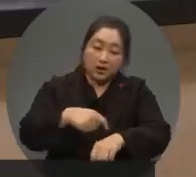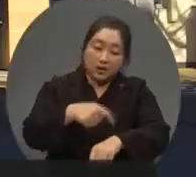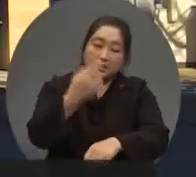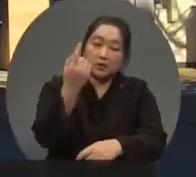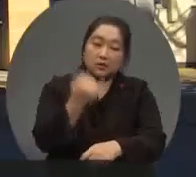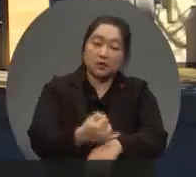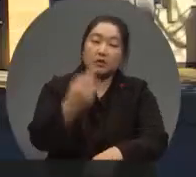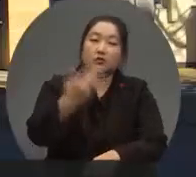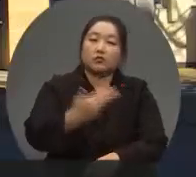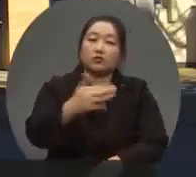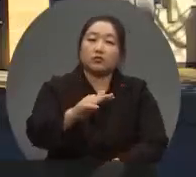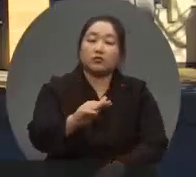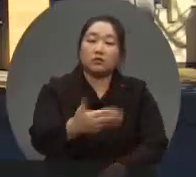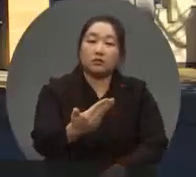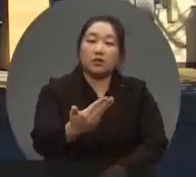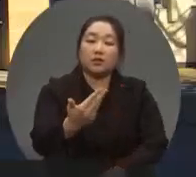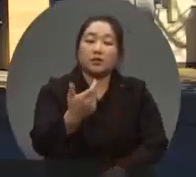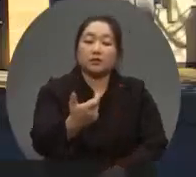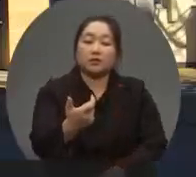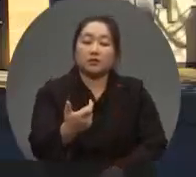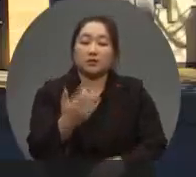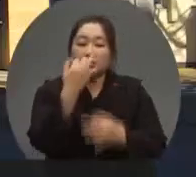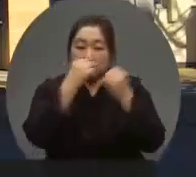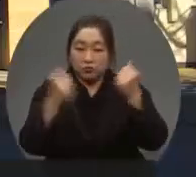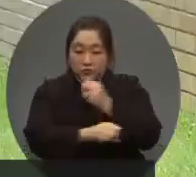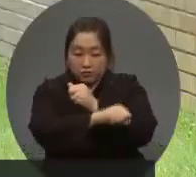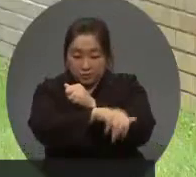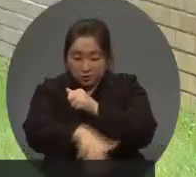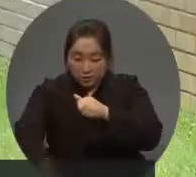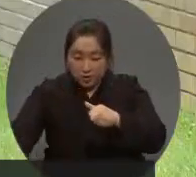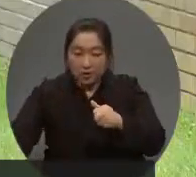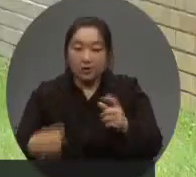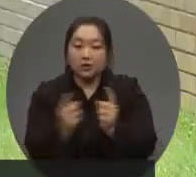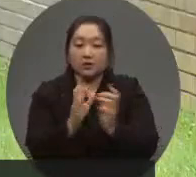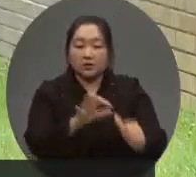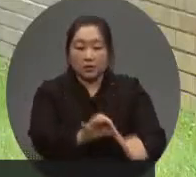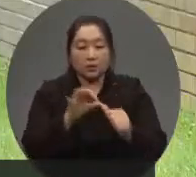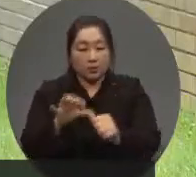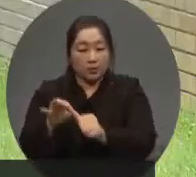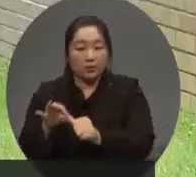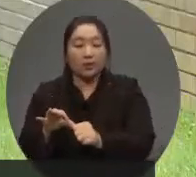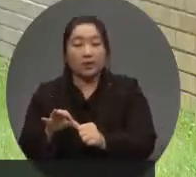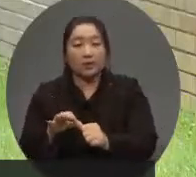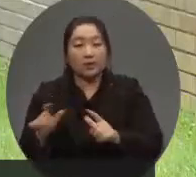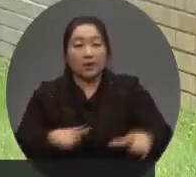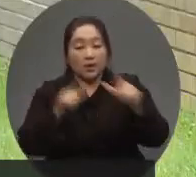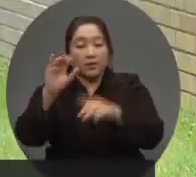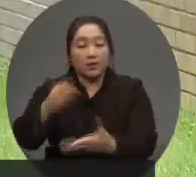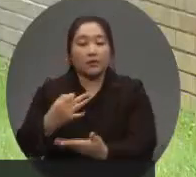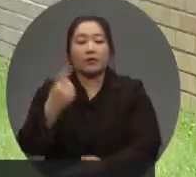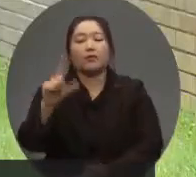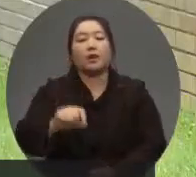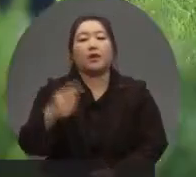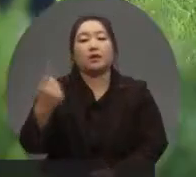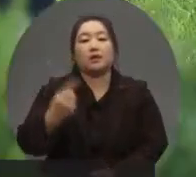그런데 충청북 도나 도의회 산하 기관 등에 직접 고용된 노동자가 받는 생활임금은